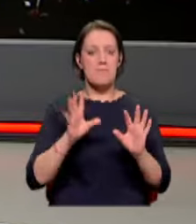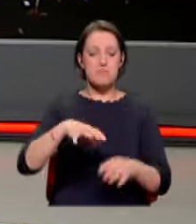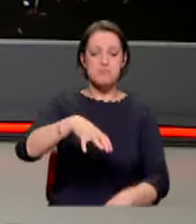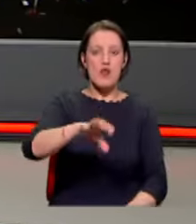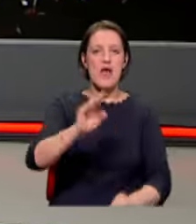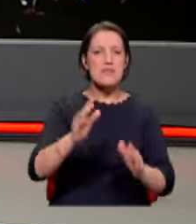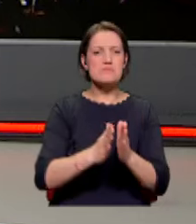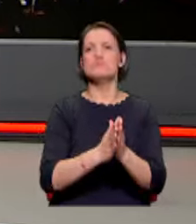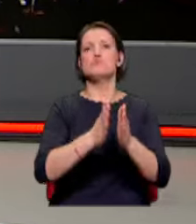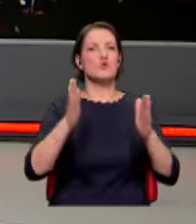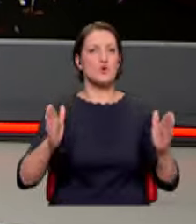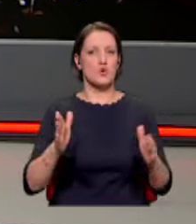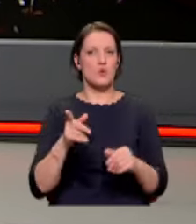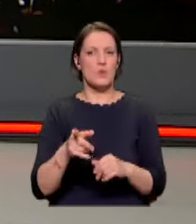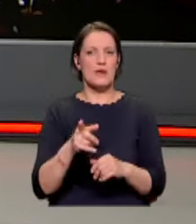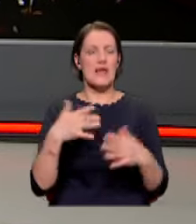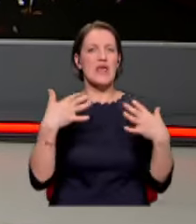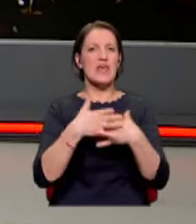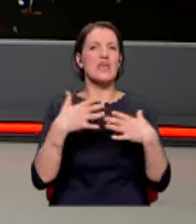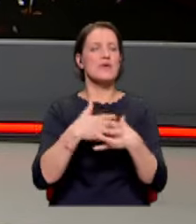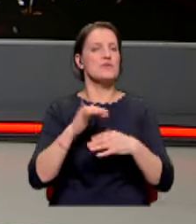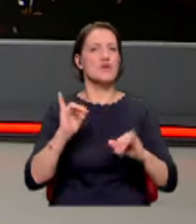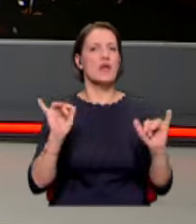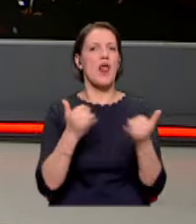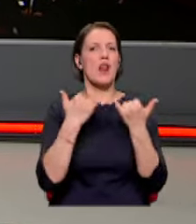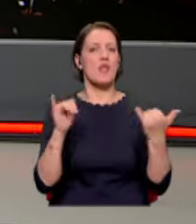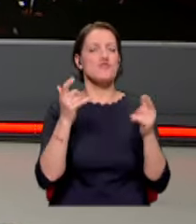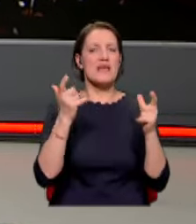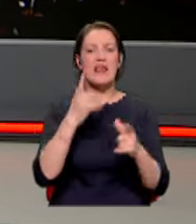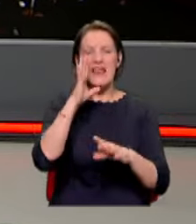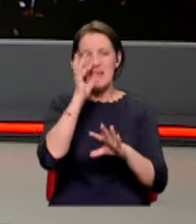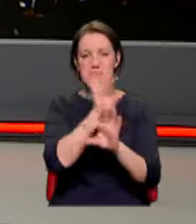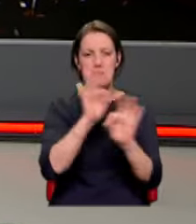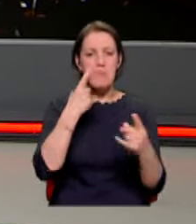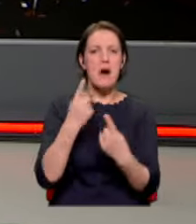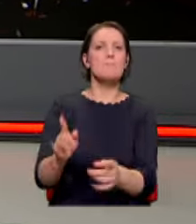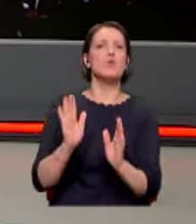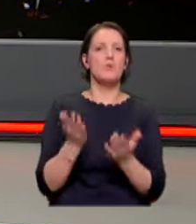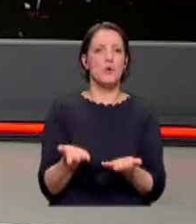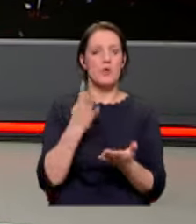Bölgenin en büyük gece kulübünü kimse denetlemedi mi? Kimse bakmıyor mu?